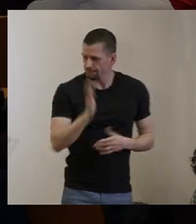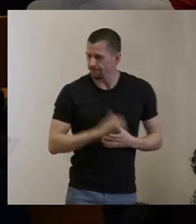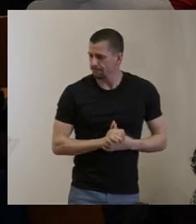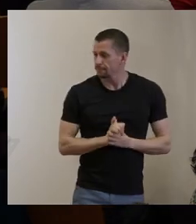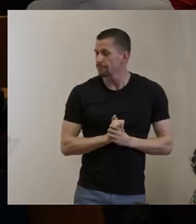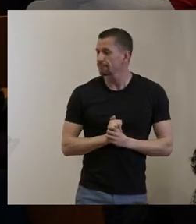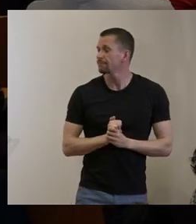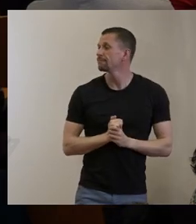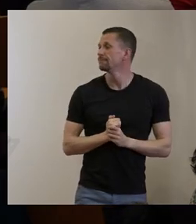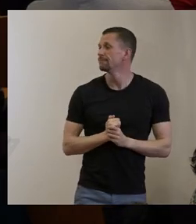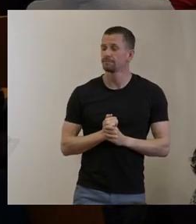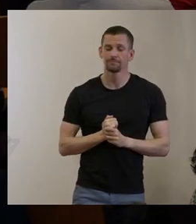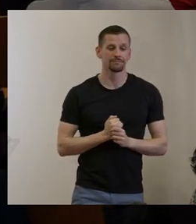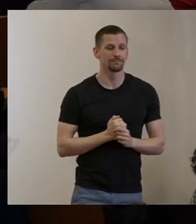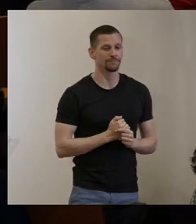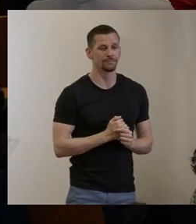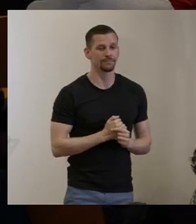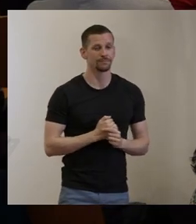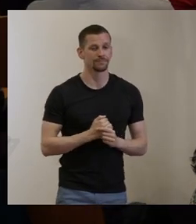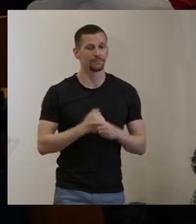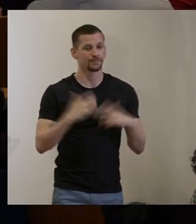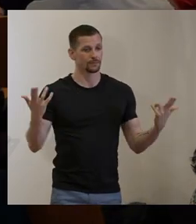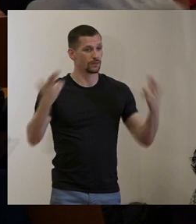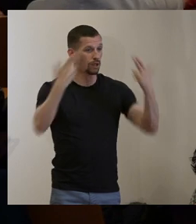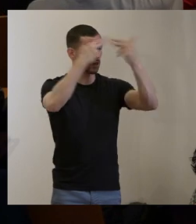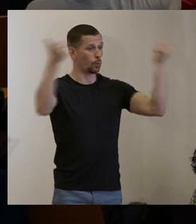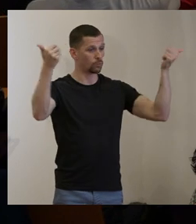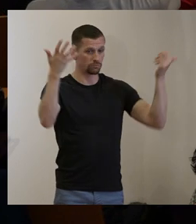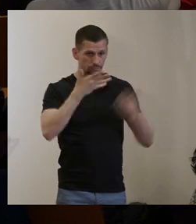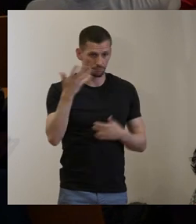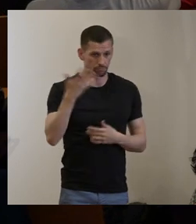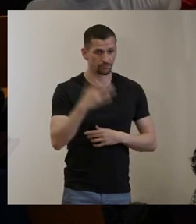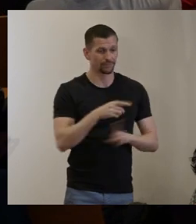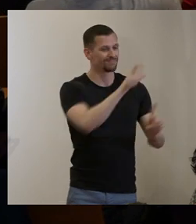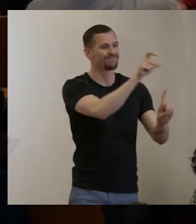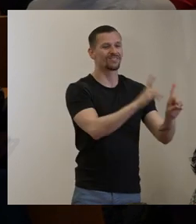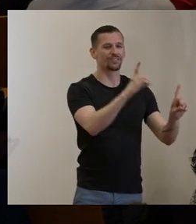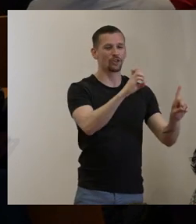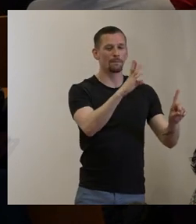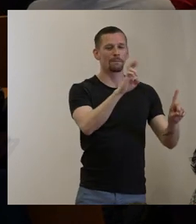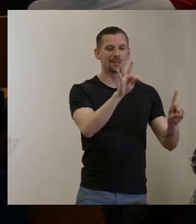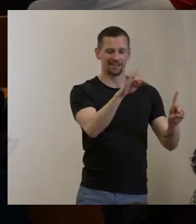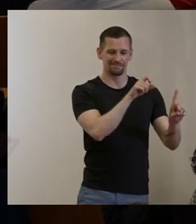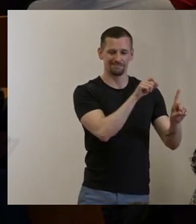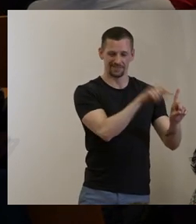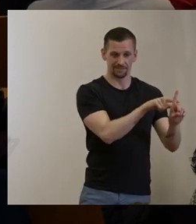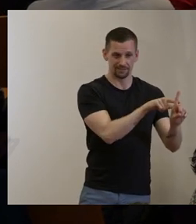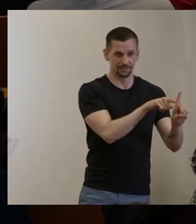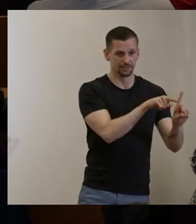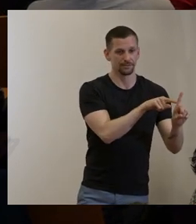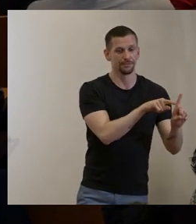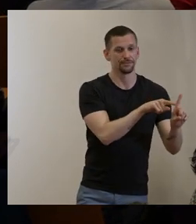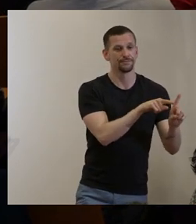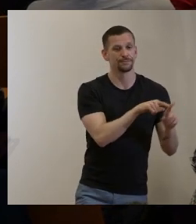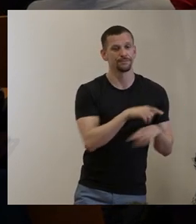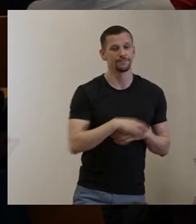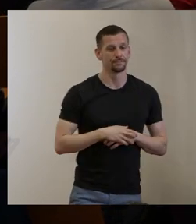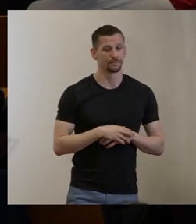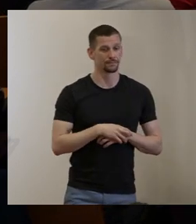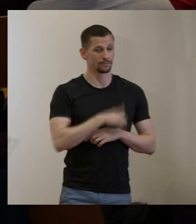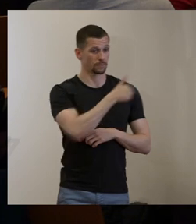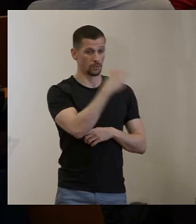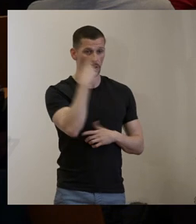Donc, dans l'introduction, Jean-Baptiste Debré précise que les commentaires sont là, et je cite Jean-Baptiste Debré, « afin